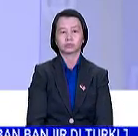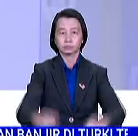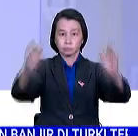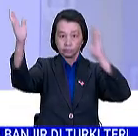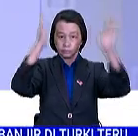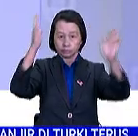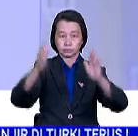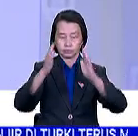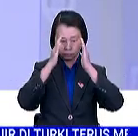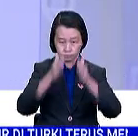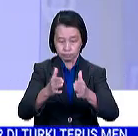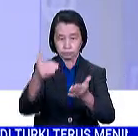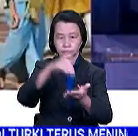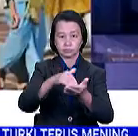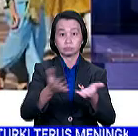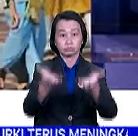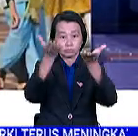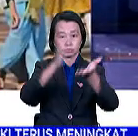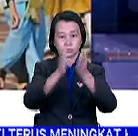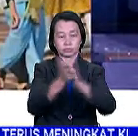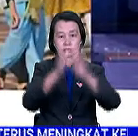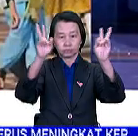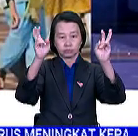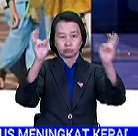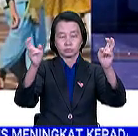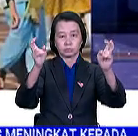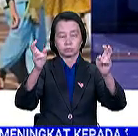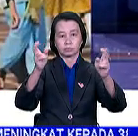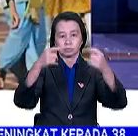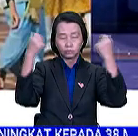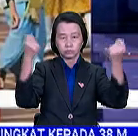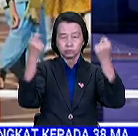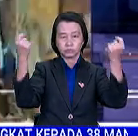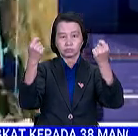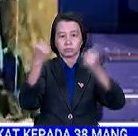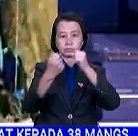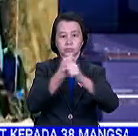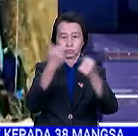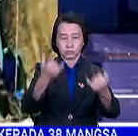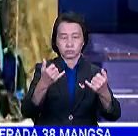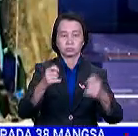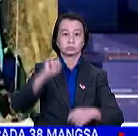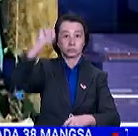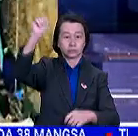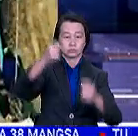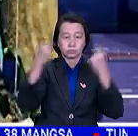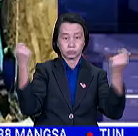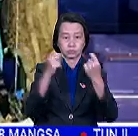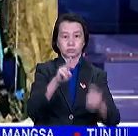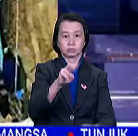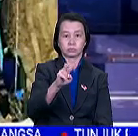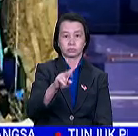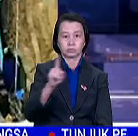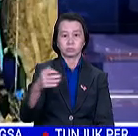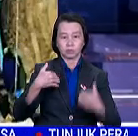Malaysia Prihatin sekali lagi diangkat menjadi tema sambutan tahun ini. Sambutan Hari Kebangsaan 2021 akan